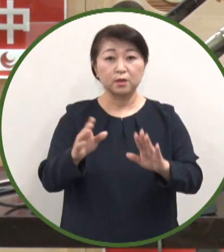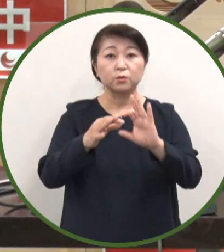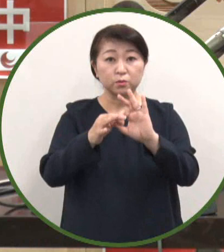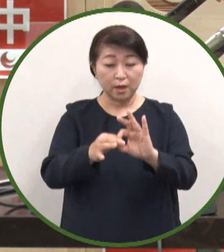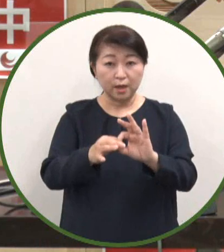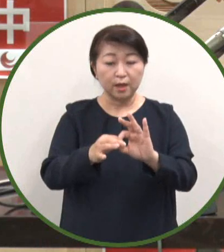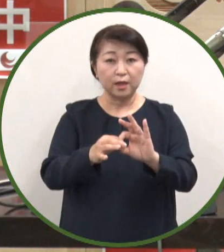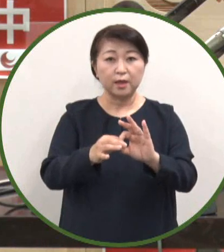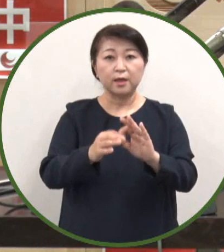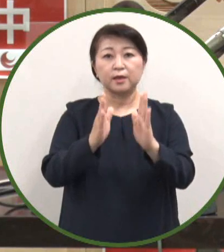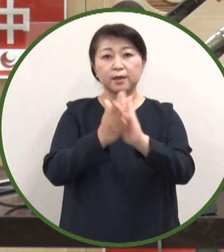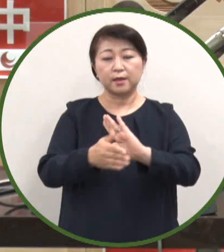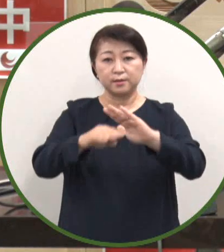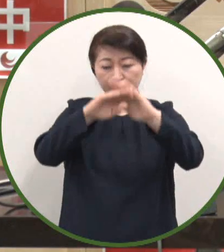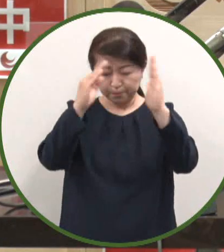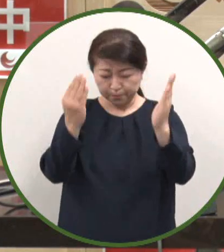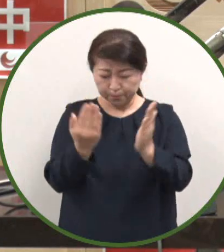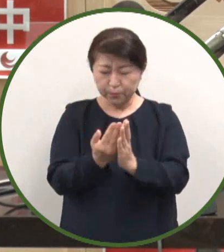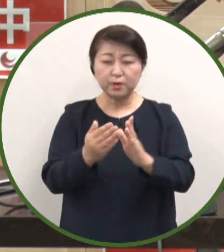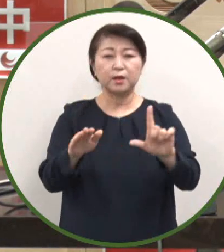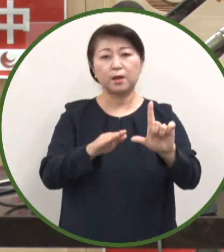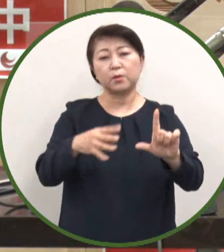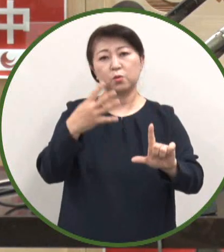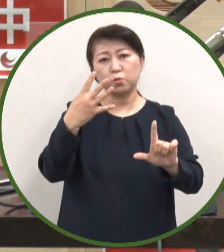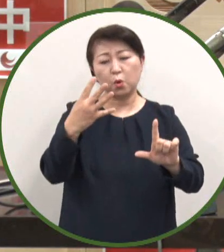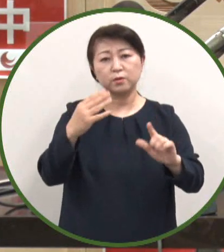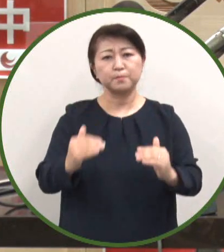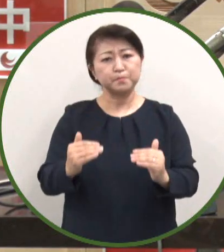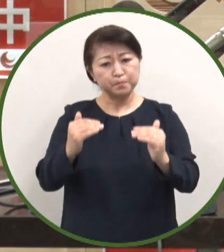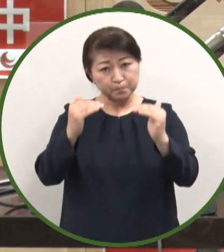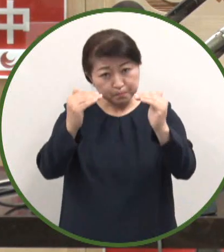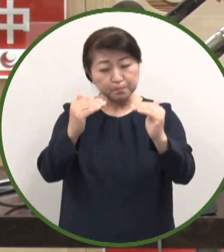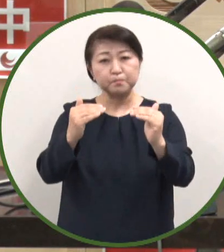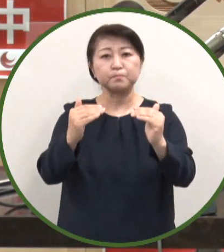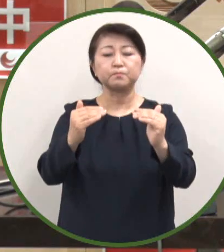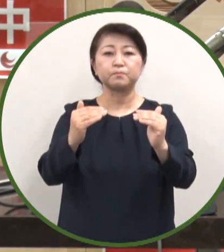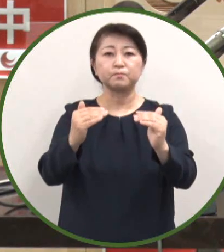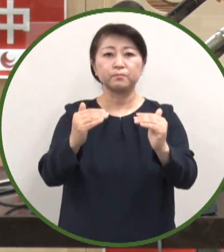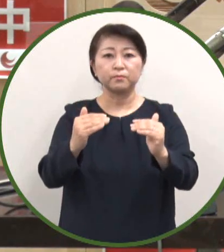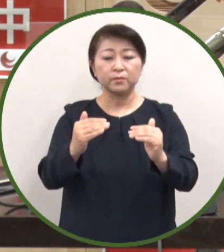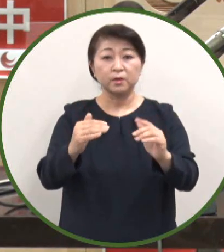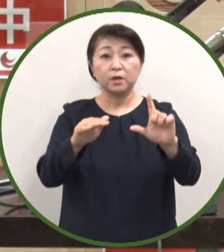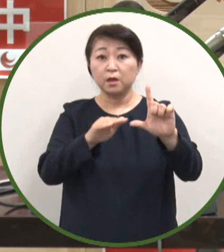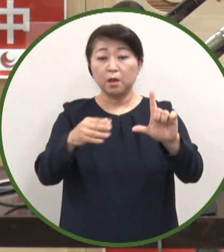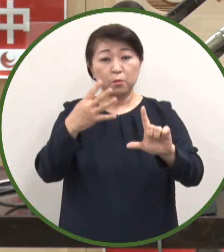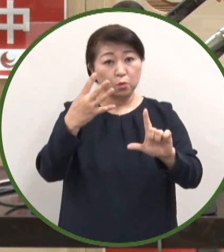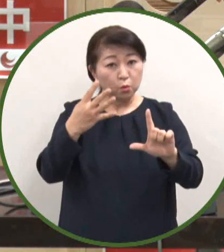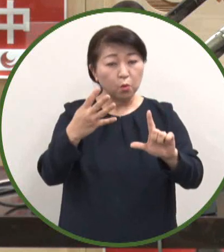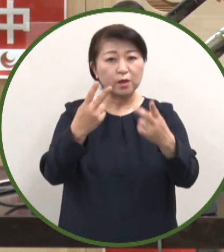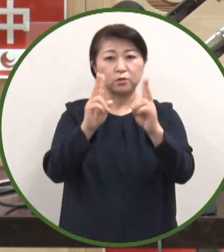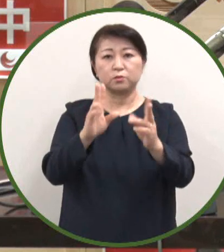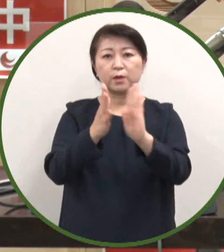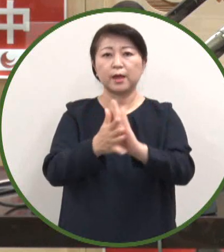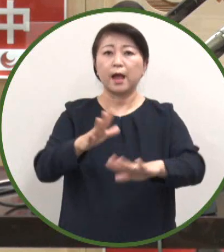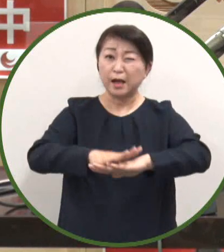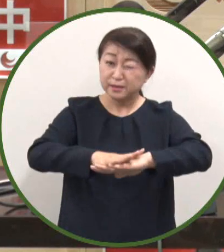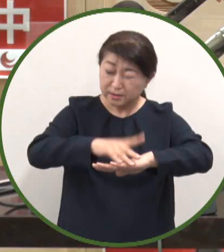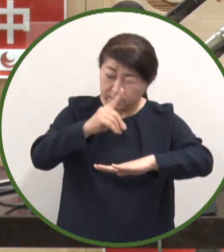ステージ4と引き上げたところであります。なおステージ4となるのは初めてであります